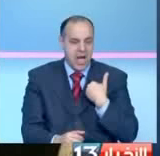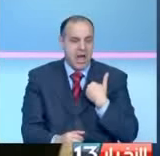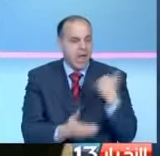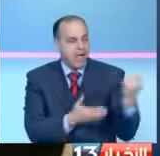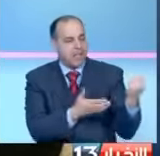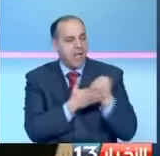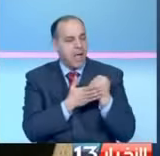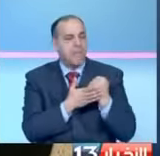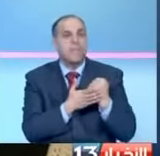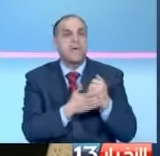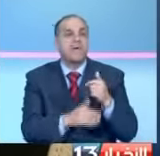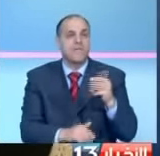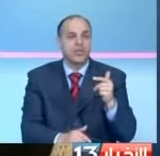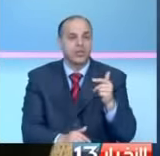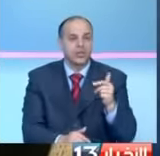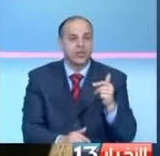دعما